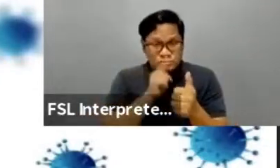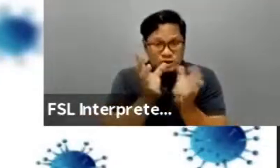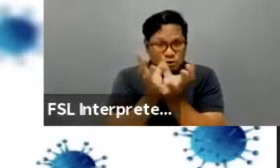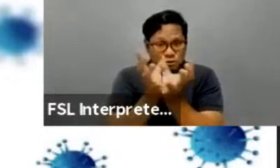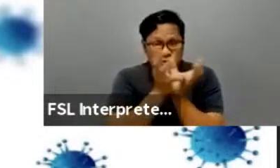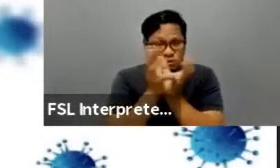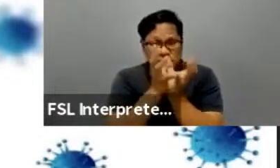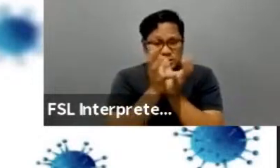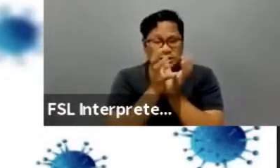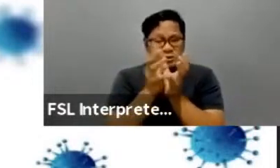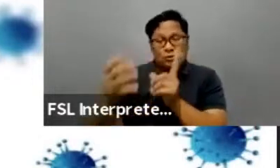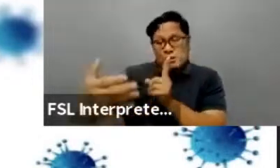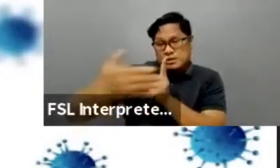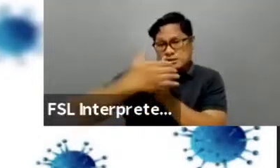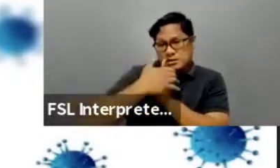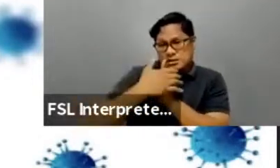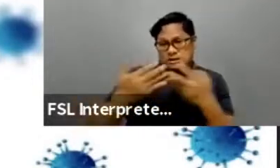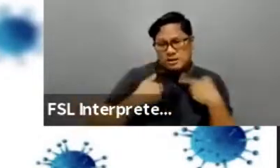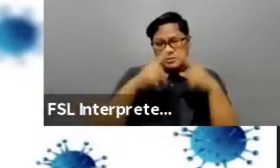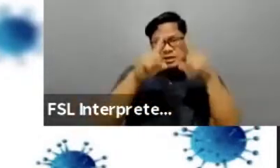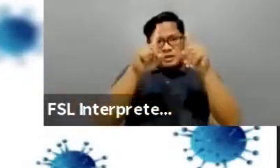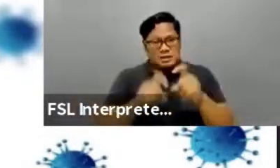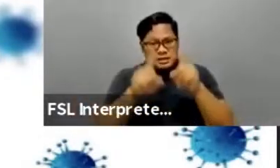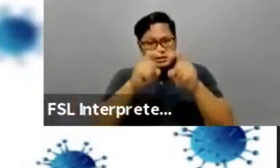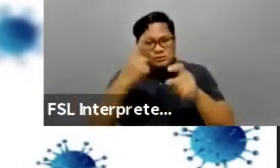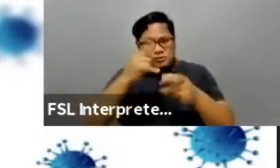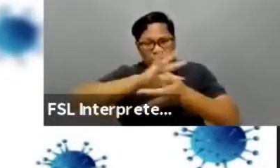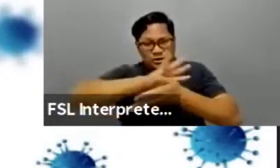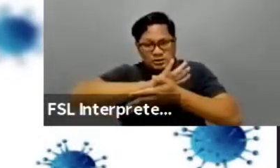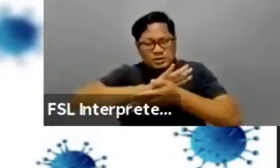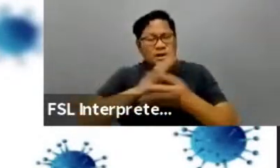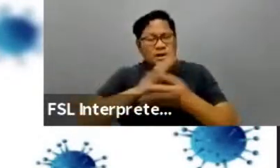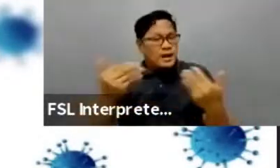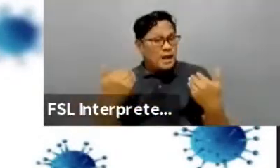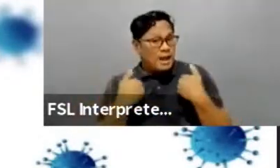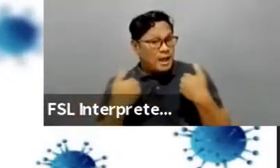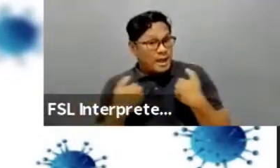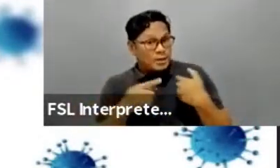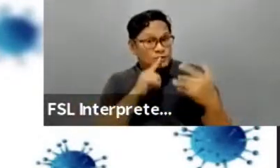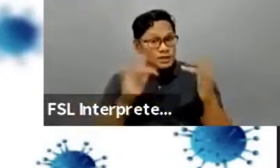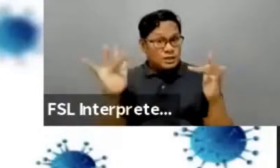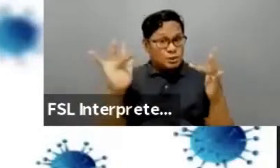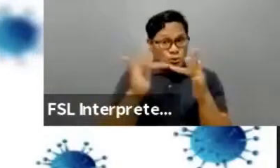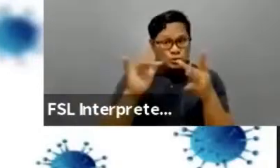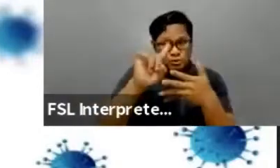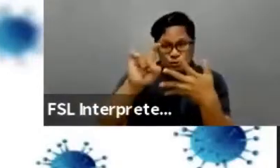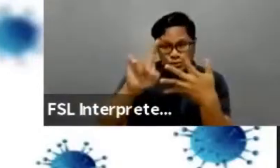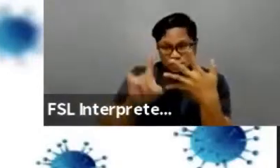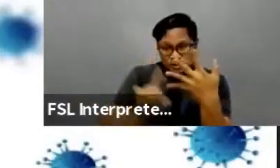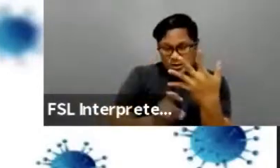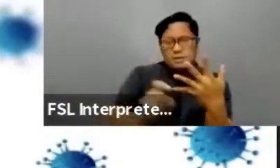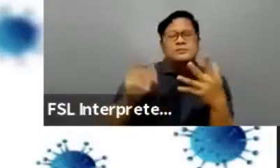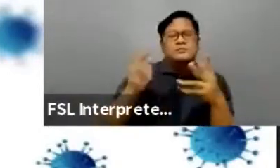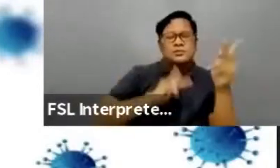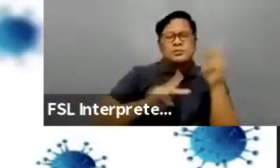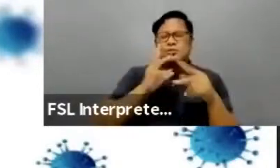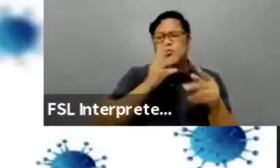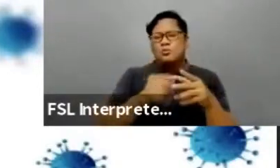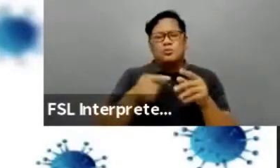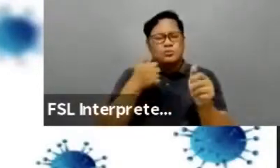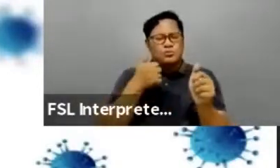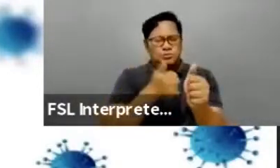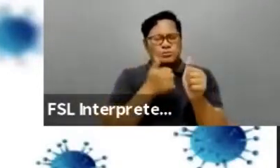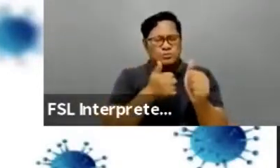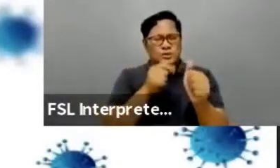quarantine. Meron tayong testing para sa COVID. Meron tayong contact tracing ng mga tao na na-expose dun sa